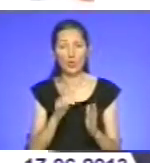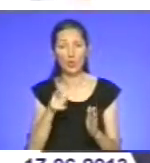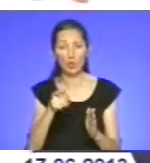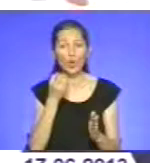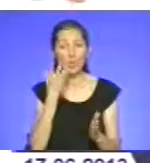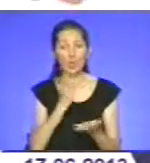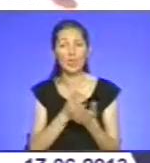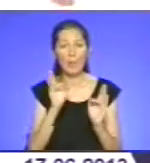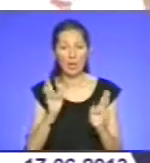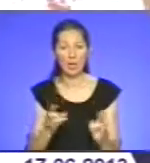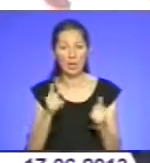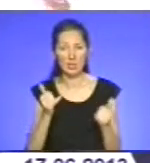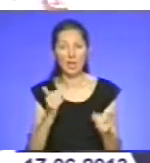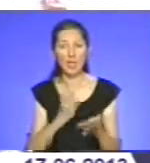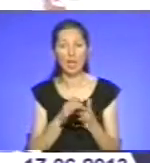проходить операція «Візит».